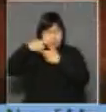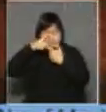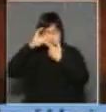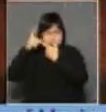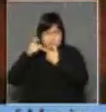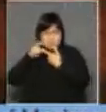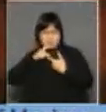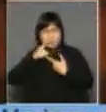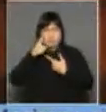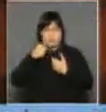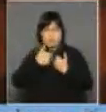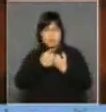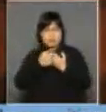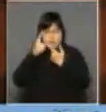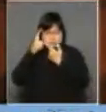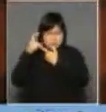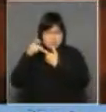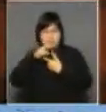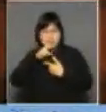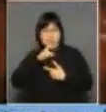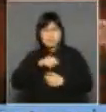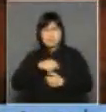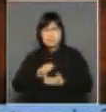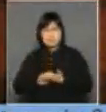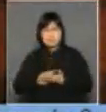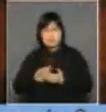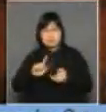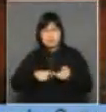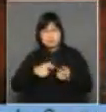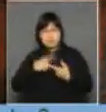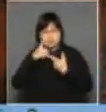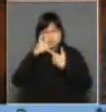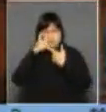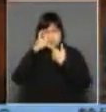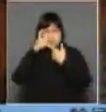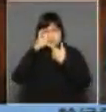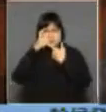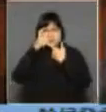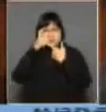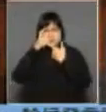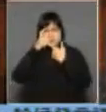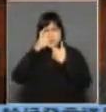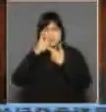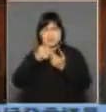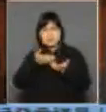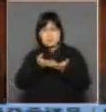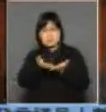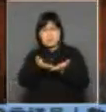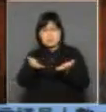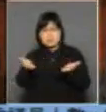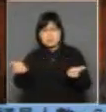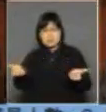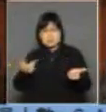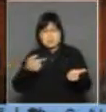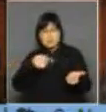婚相的。那到时是不是可以拿些相出来，他们已经是有法律的效果